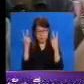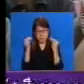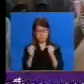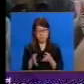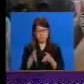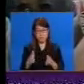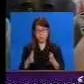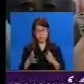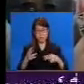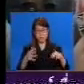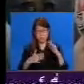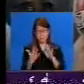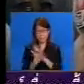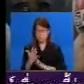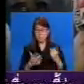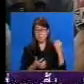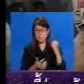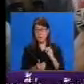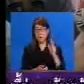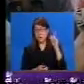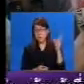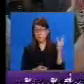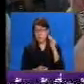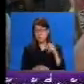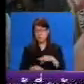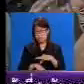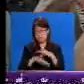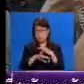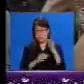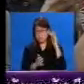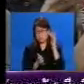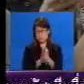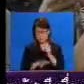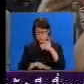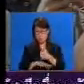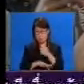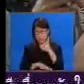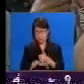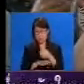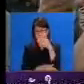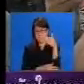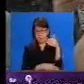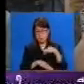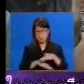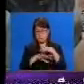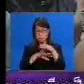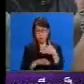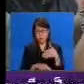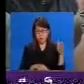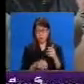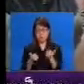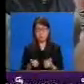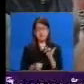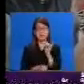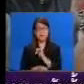ความมั่นคงกล่าวถึงกระแสข่าวการปลดพลตำรวจเอกพัชรวาทวงสุวรรณผู้บัญชาการตำรวจแห่งชาติว่าขณะนี้ยังไม่ได้ป